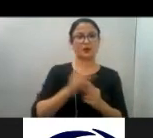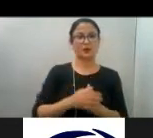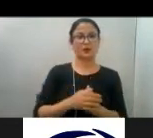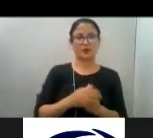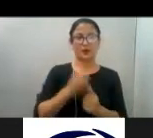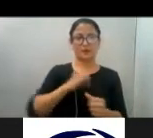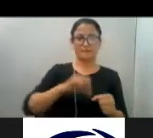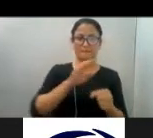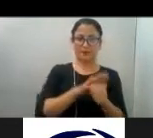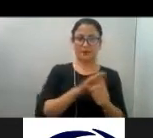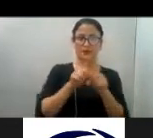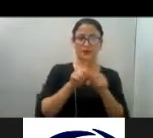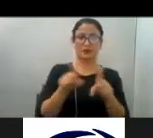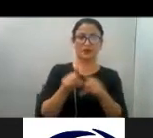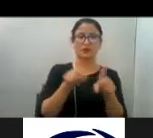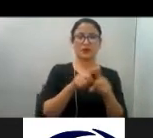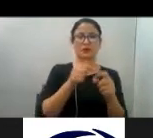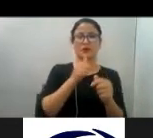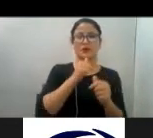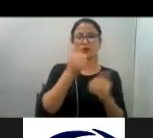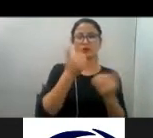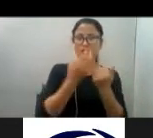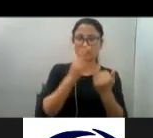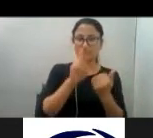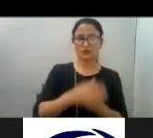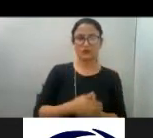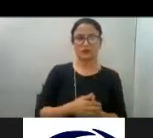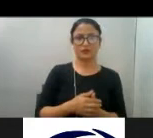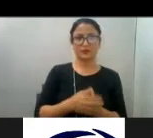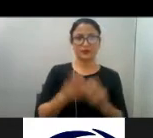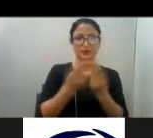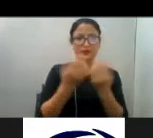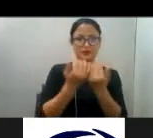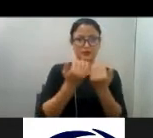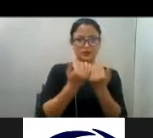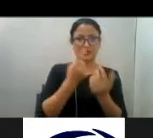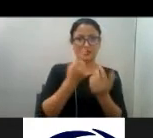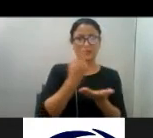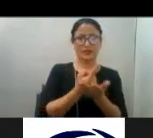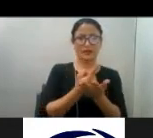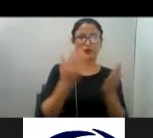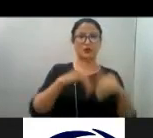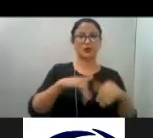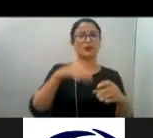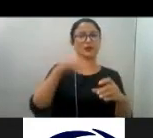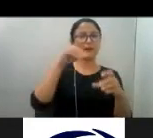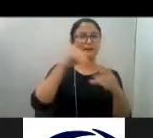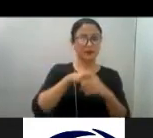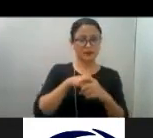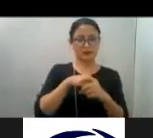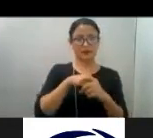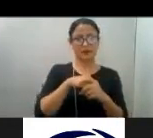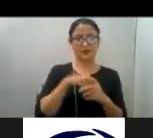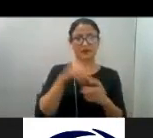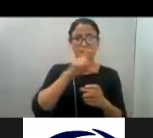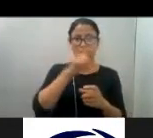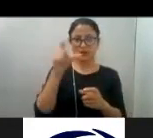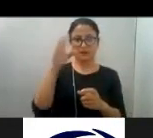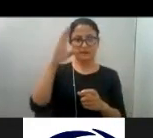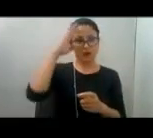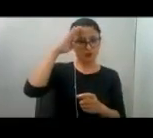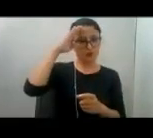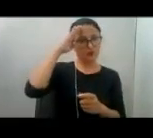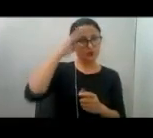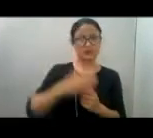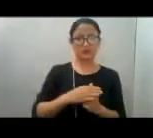पीडितहरूसँग पनि हामीले अन्तर्वार्ता लिएका थियौँ त्यसै गरी काठमाडौँ उपत्यकाको हकमा चाहिँ नेपाल प्रहरीको